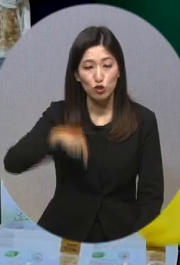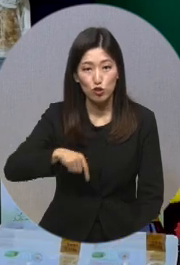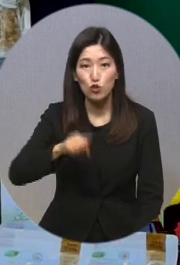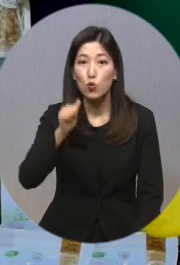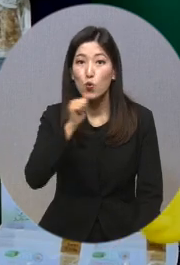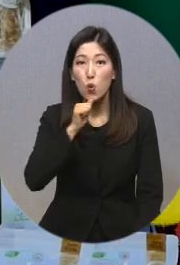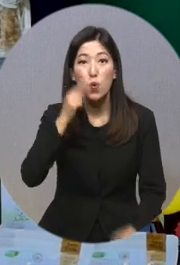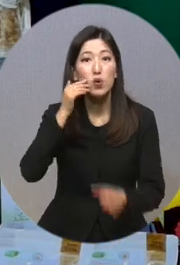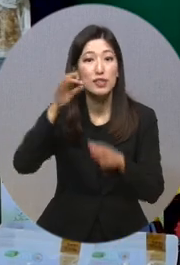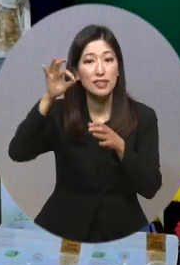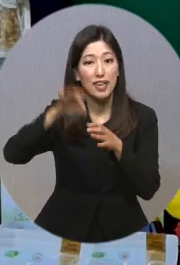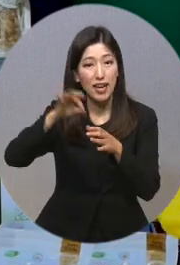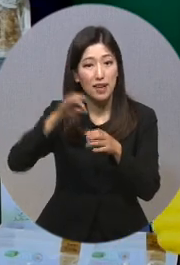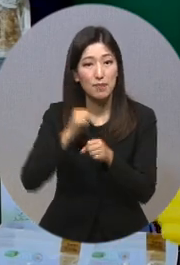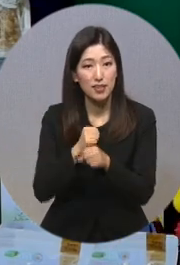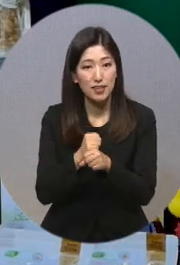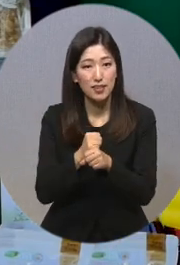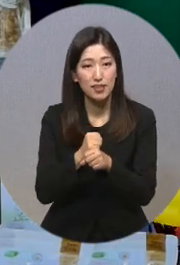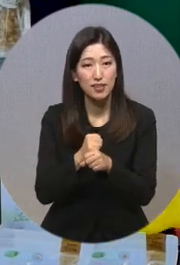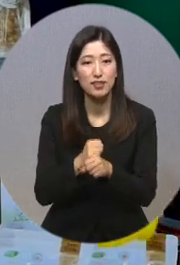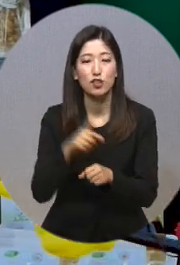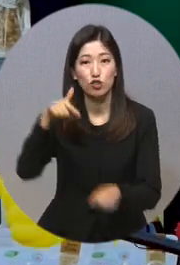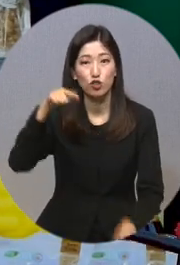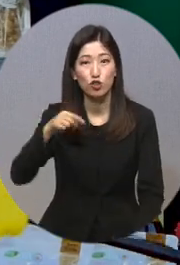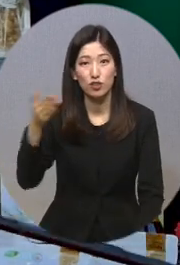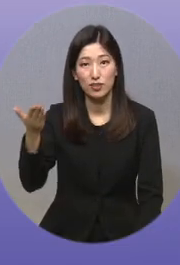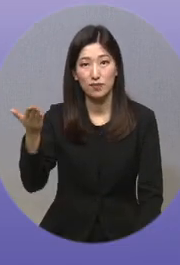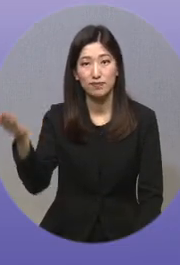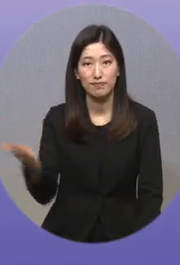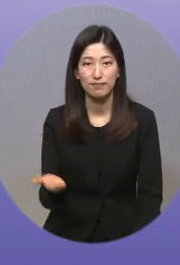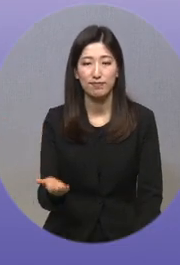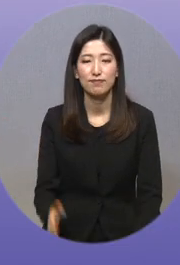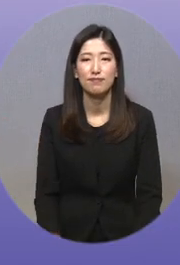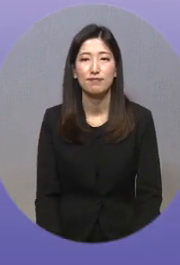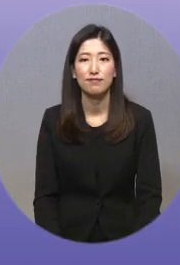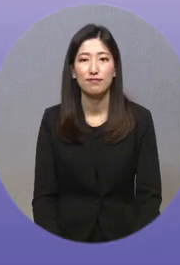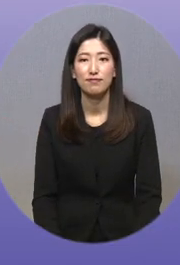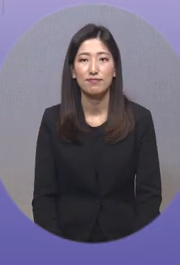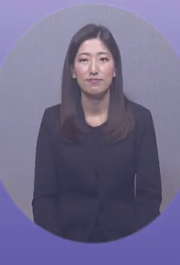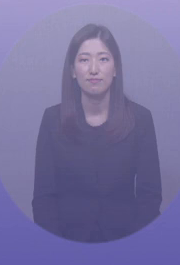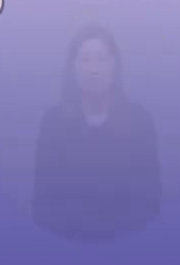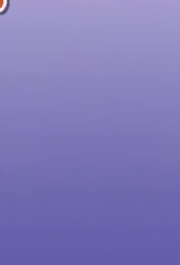있는 도우림의 구명란 이사님 모시겠습니다.